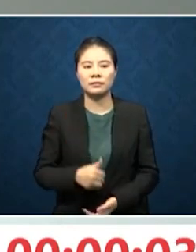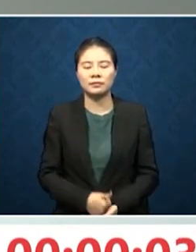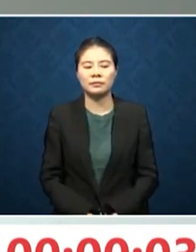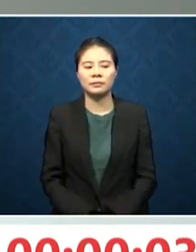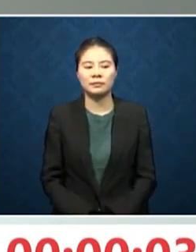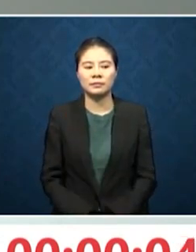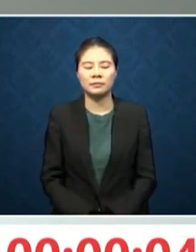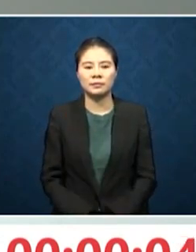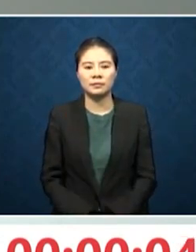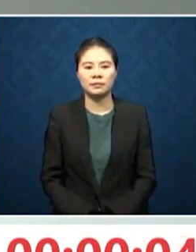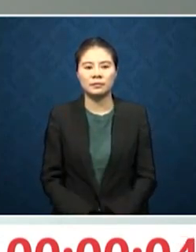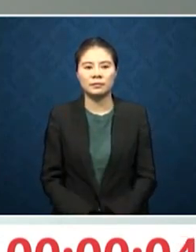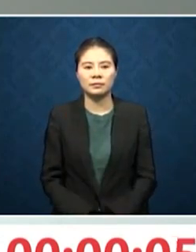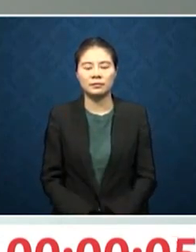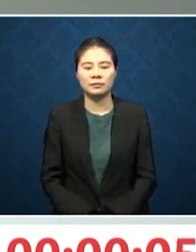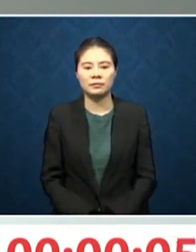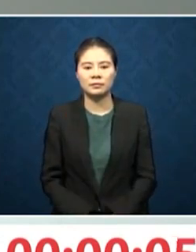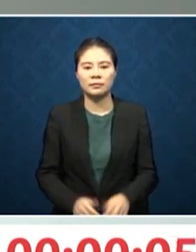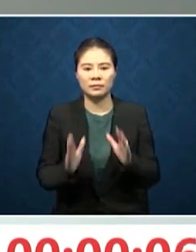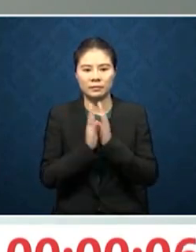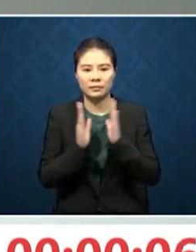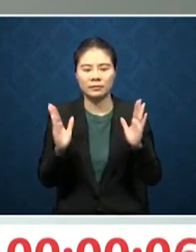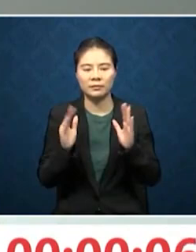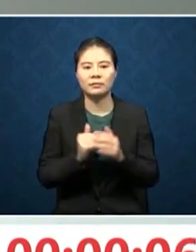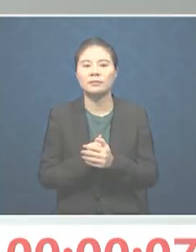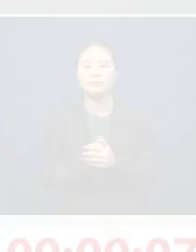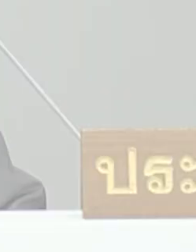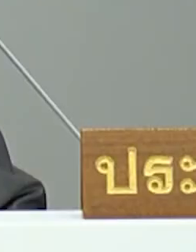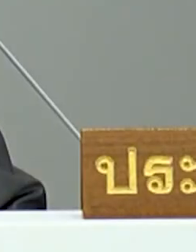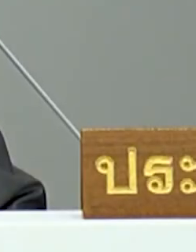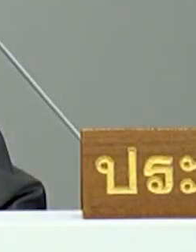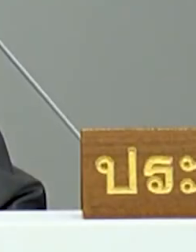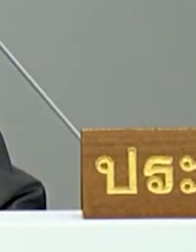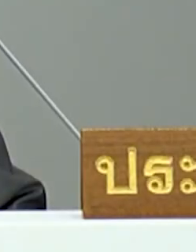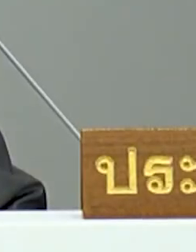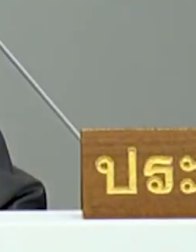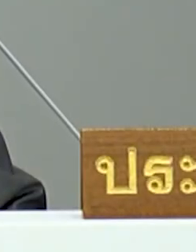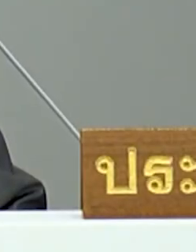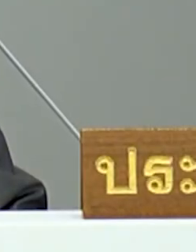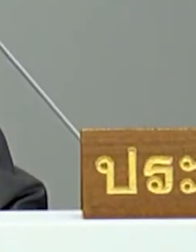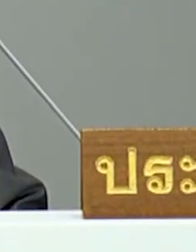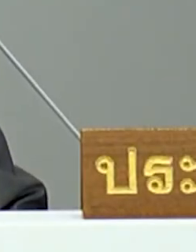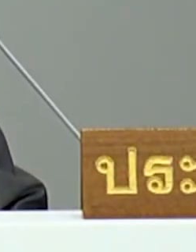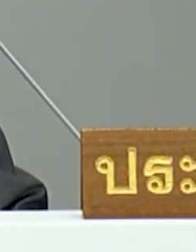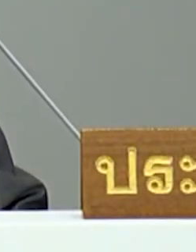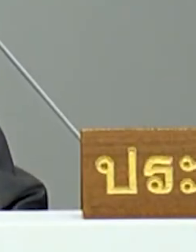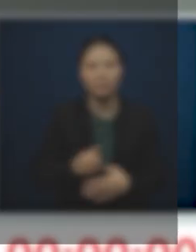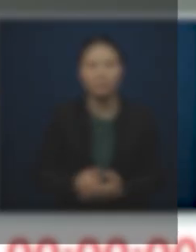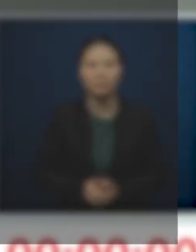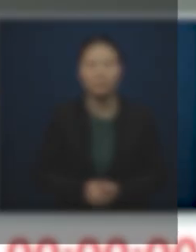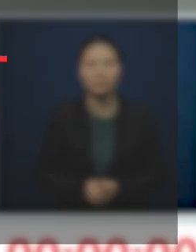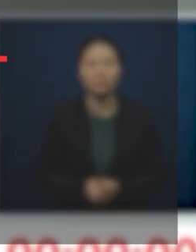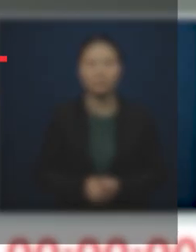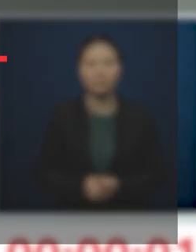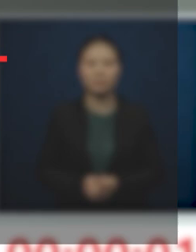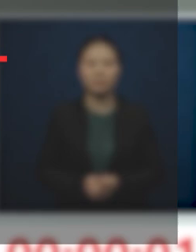กิจการกระจายเสียงกิจการโทรทัศน์และกิจการโทรคมนาคมแห่งชาติหรือกสทช.ประกอบด้วยร